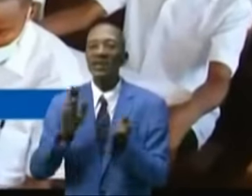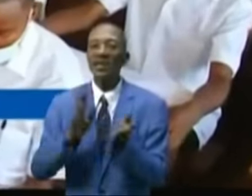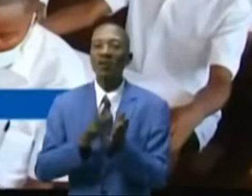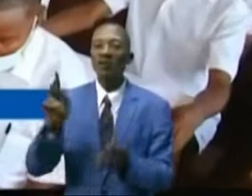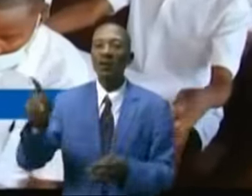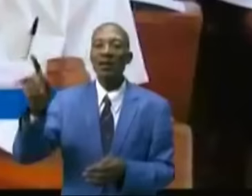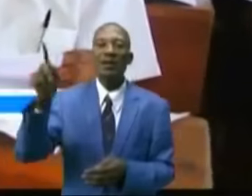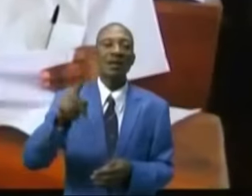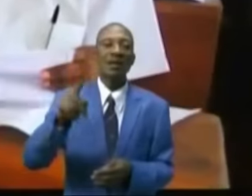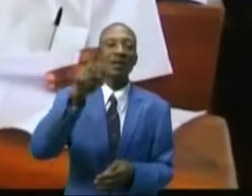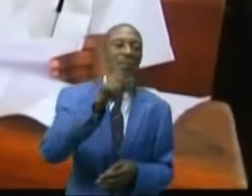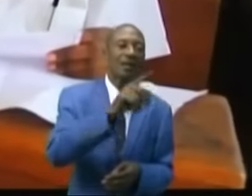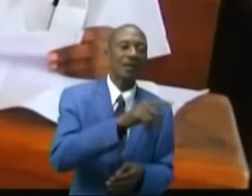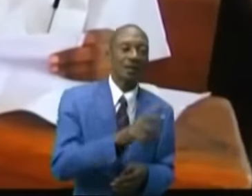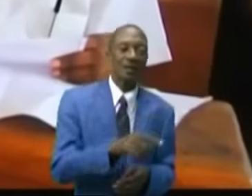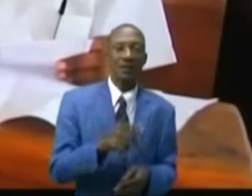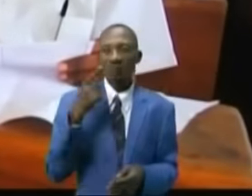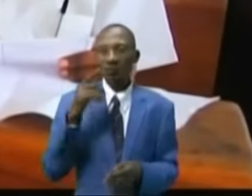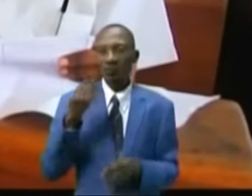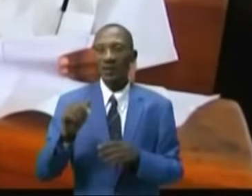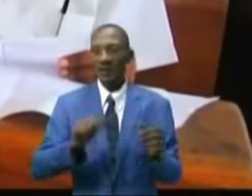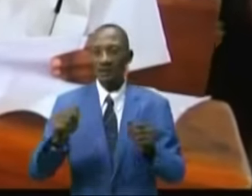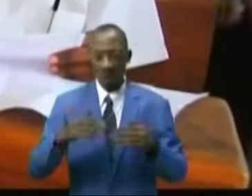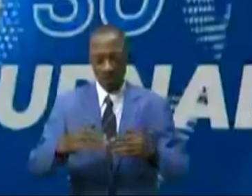l'ensemble de la province du Kasaï.